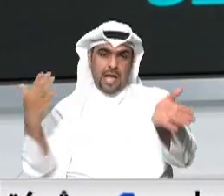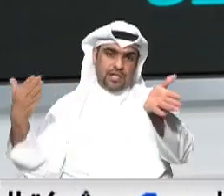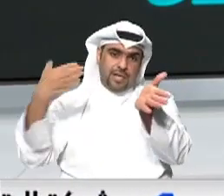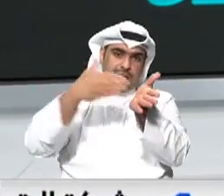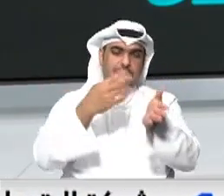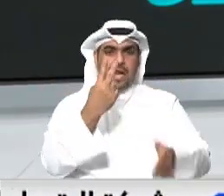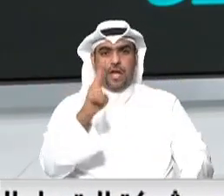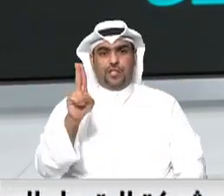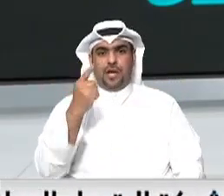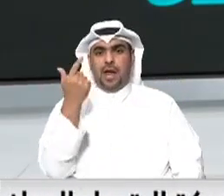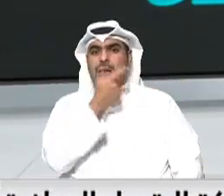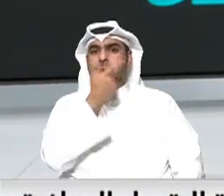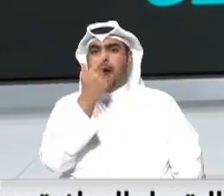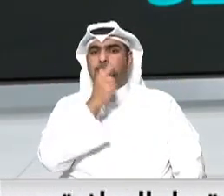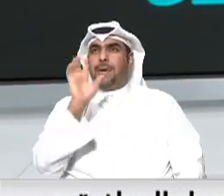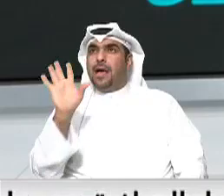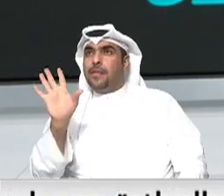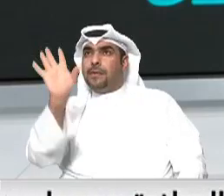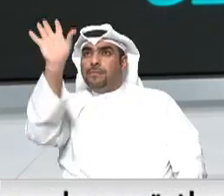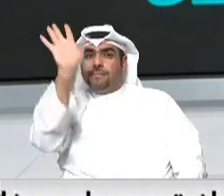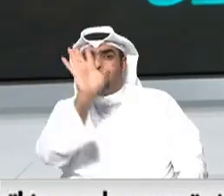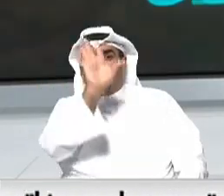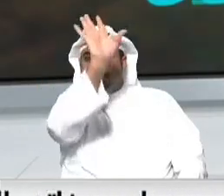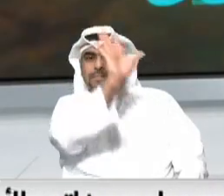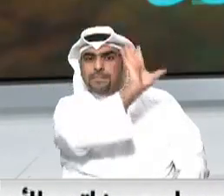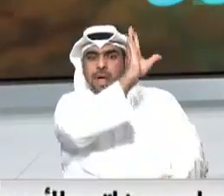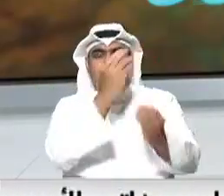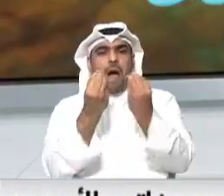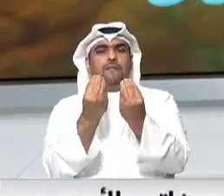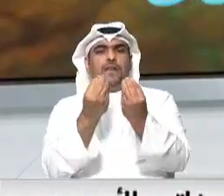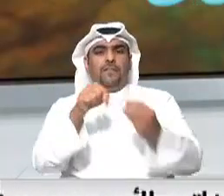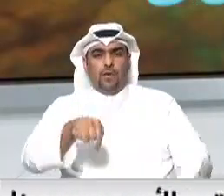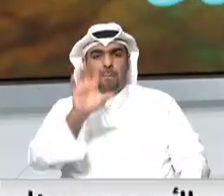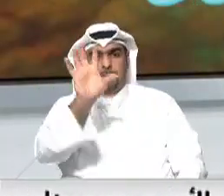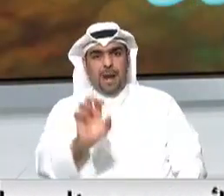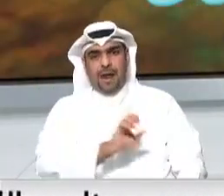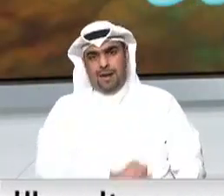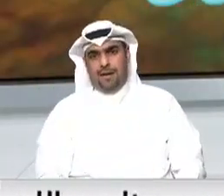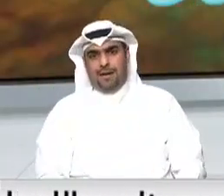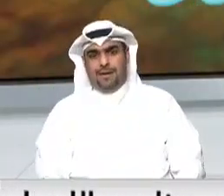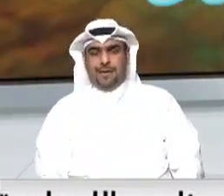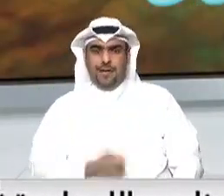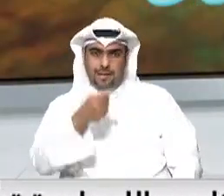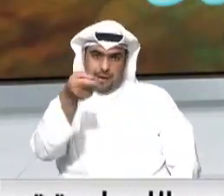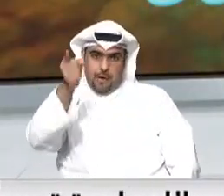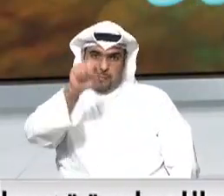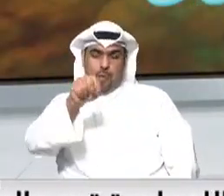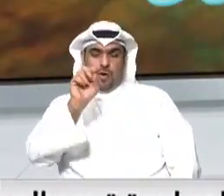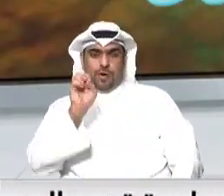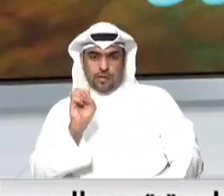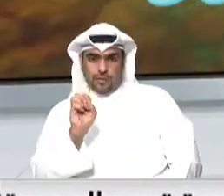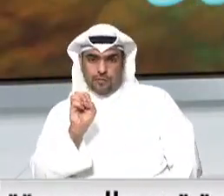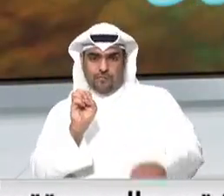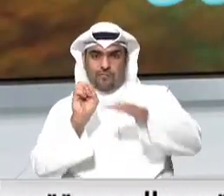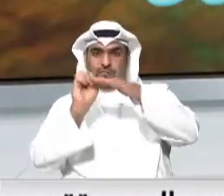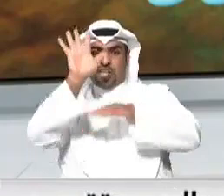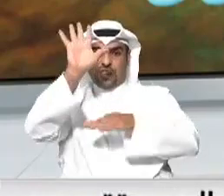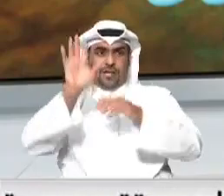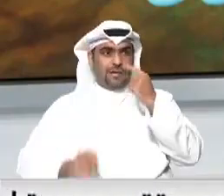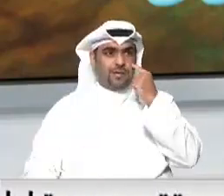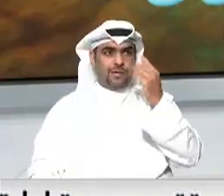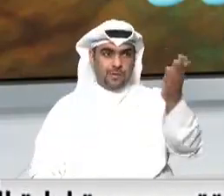السحب المتفرقه تتكون المتصفح هذه الليله مع بدايه دخول ساعات الصباح الاولى ودرجات الحراره الصغرى متوقعه